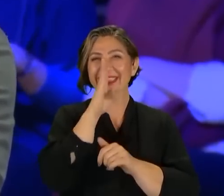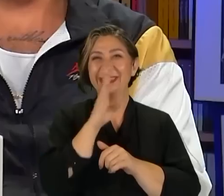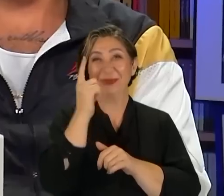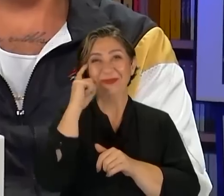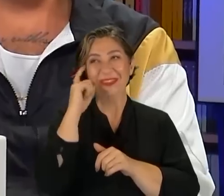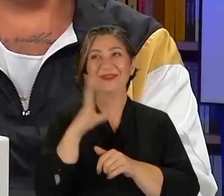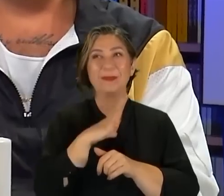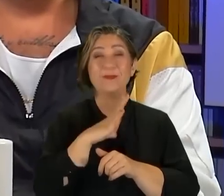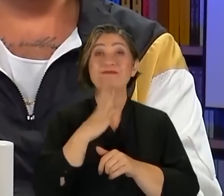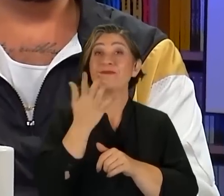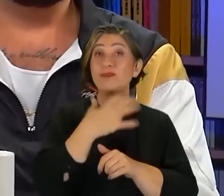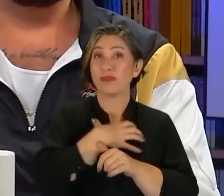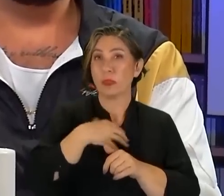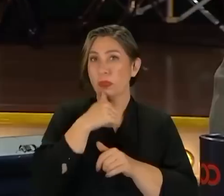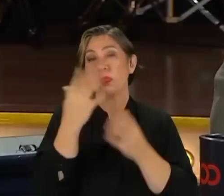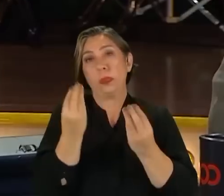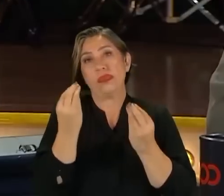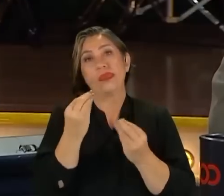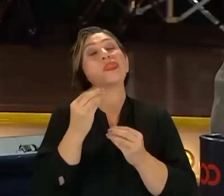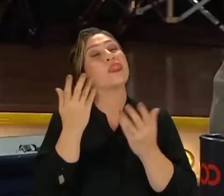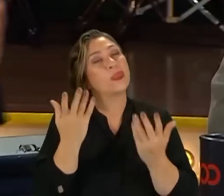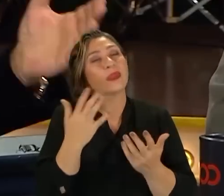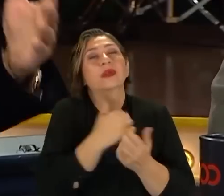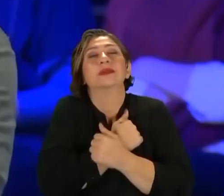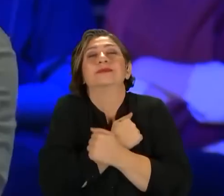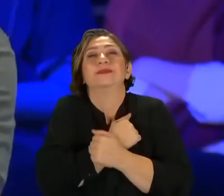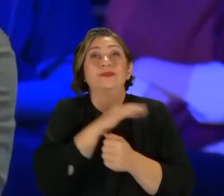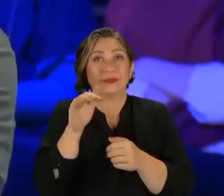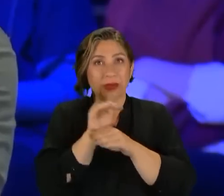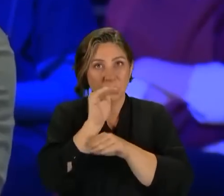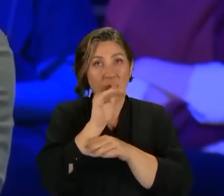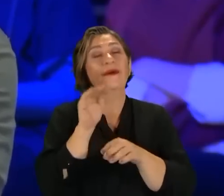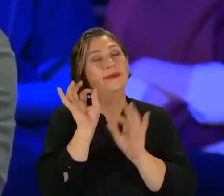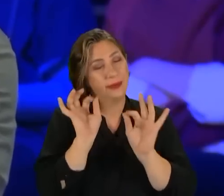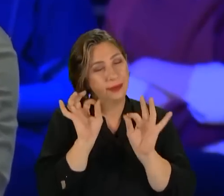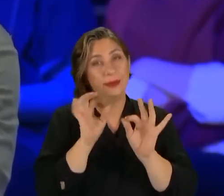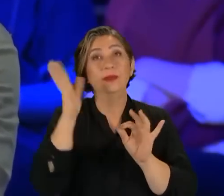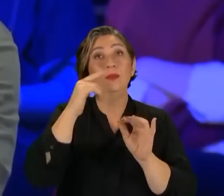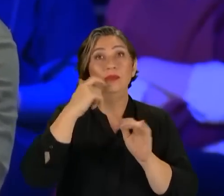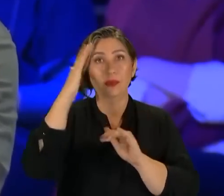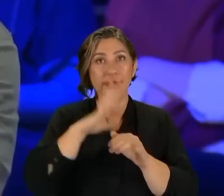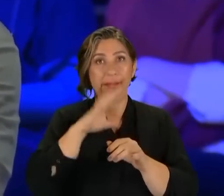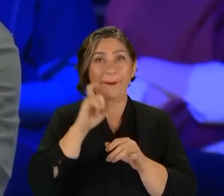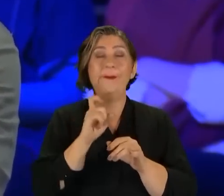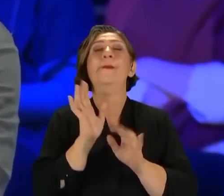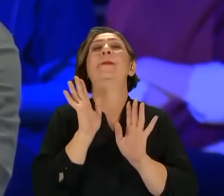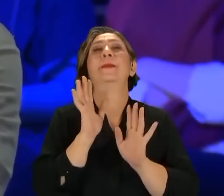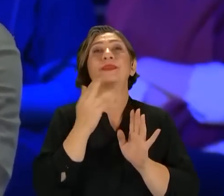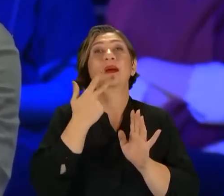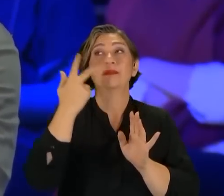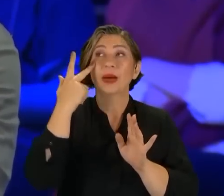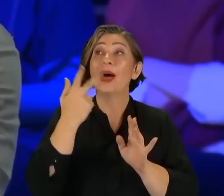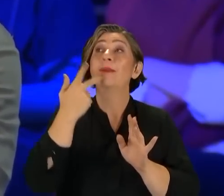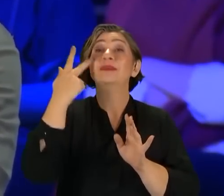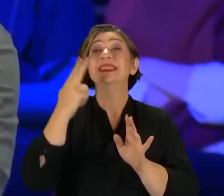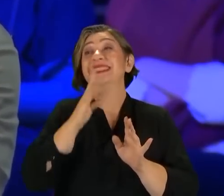bindi. Ama herhalde anne baba çok iyiler. Tabii tabii onlar canlarım zaten. Sağlar değil mi? İkisi tabii, de anne de baba da. Evde başka büyük var mı? Başka büyük yok ama ablam